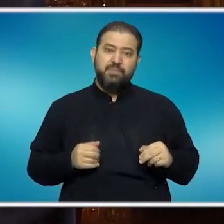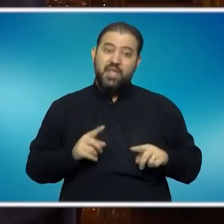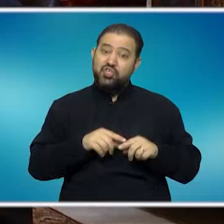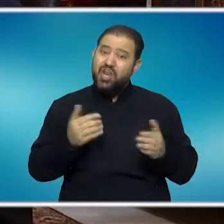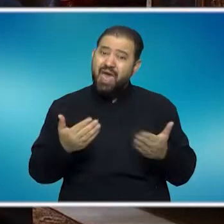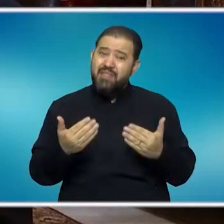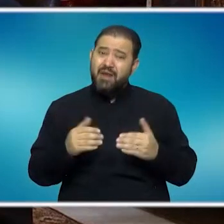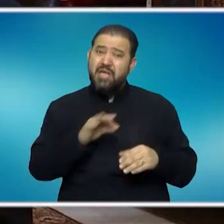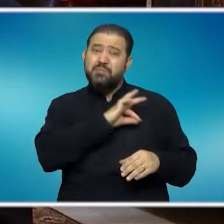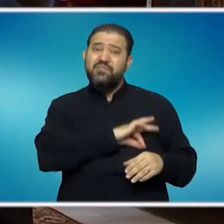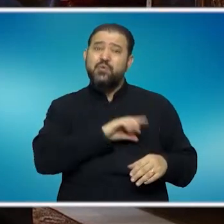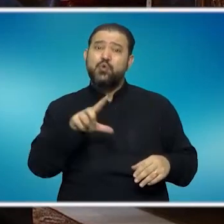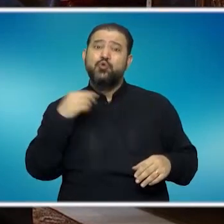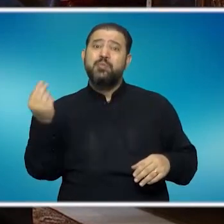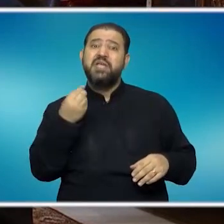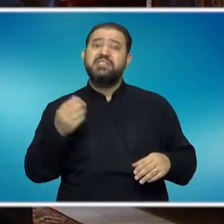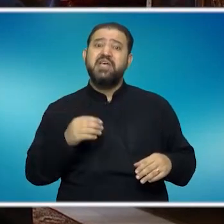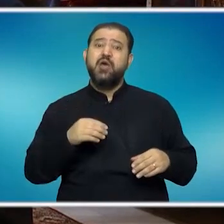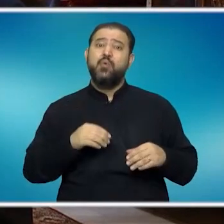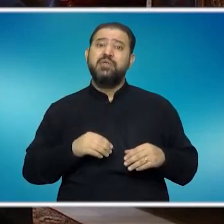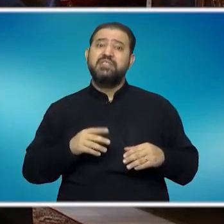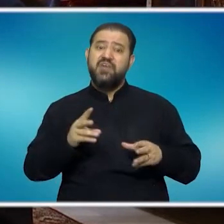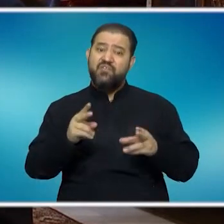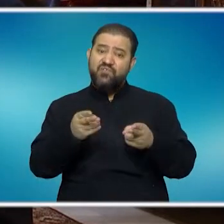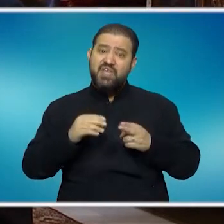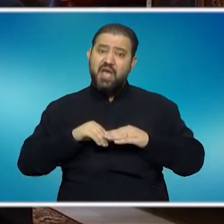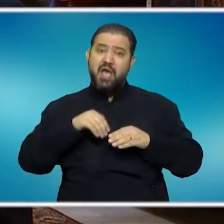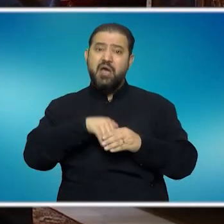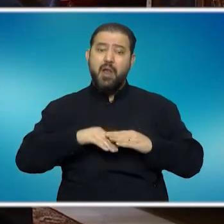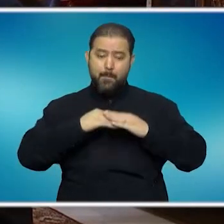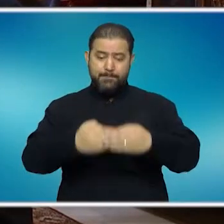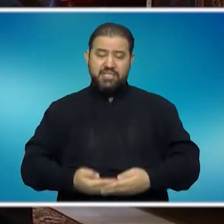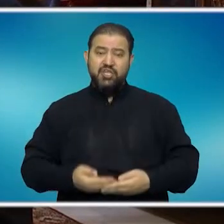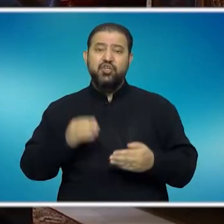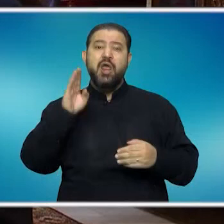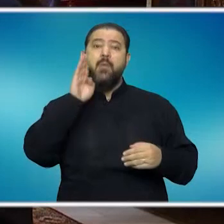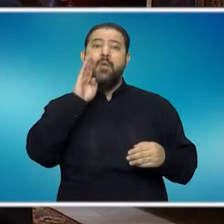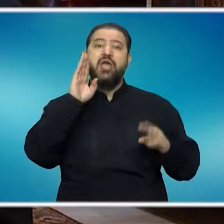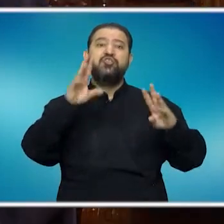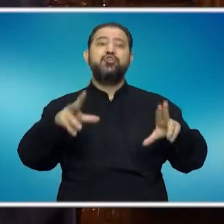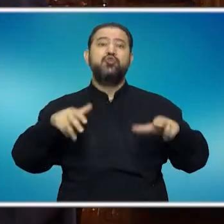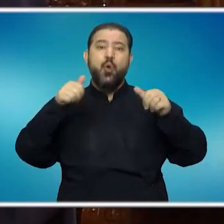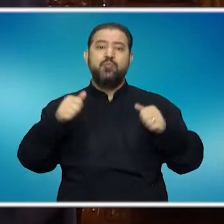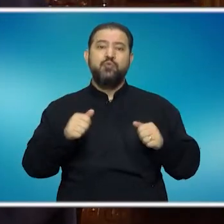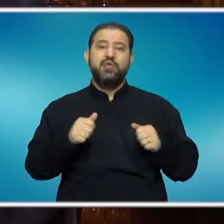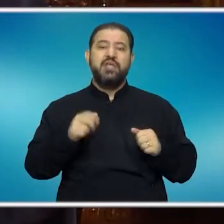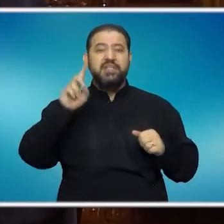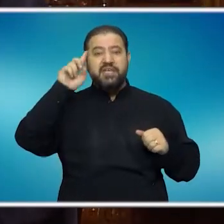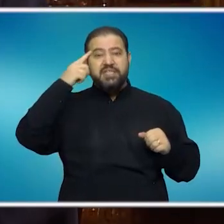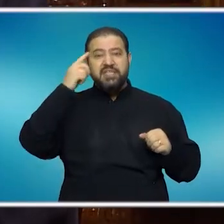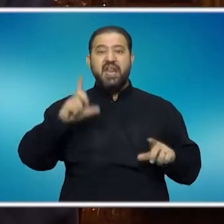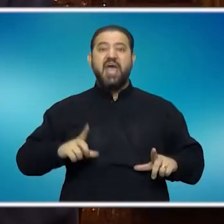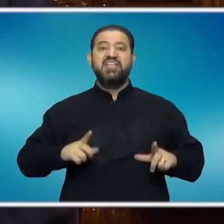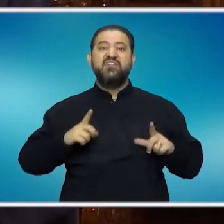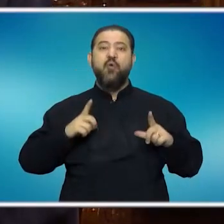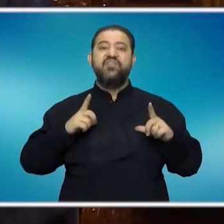atras pe Fiul lui Dumnezeu? Și aici e o descriere extraordinară a Sfintei Fecioare Maria, a profilului ei moral,